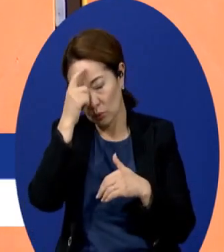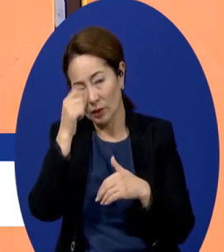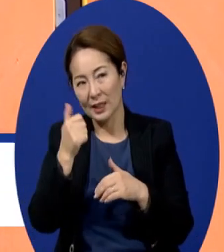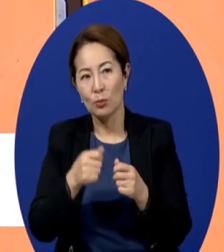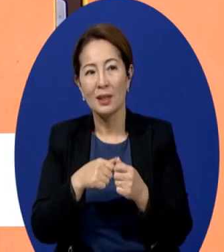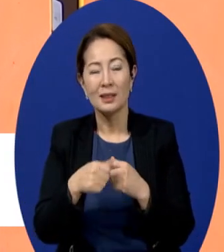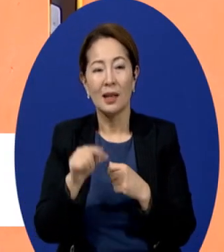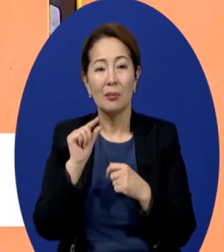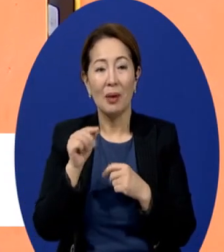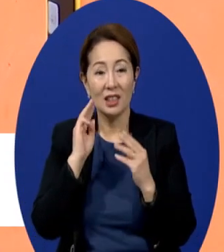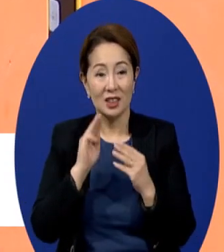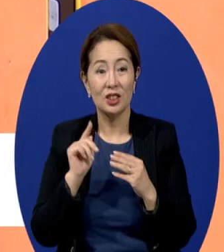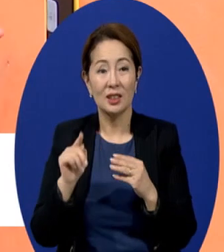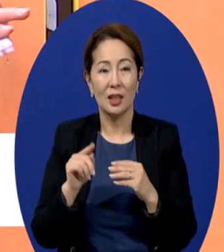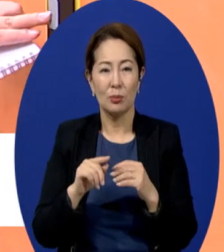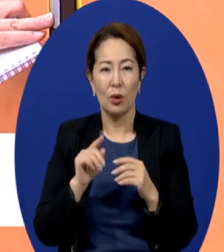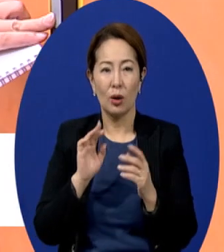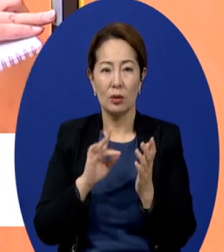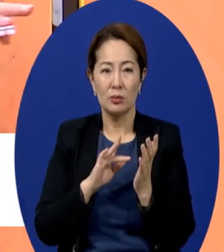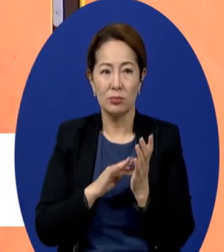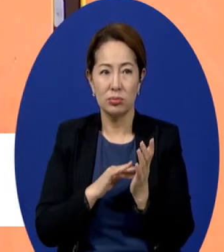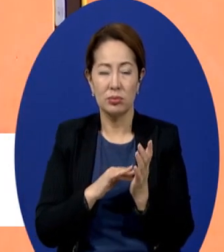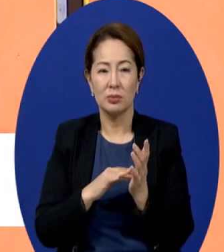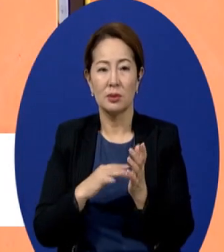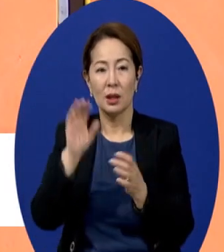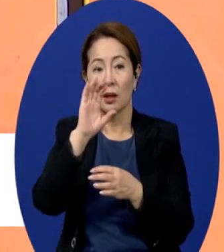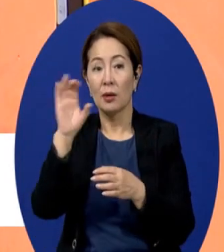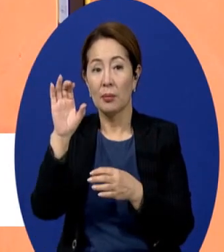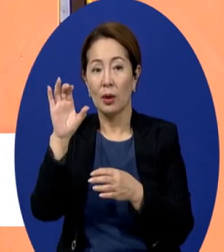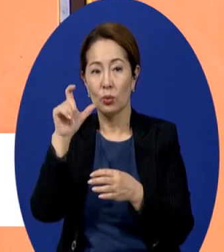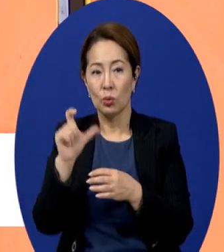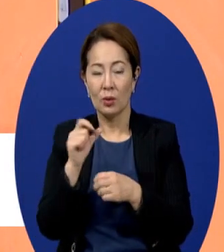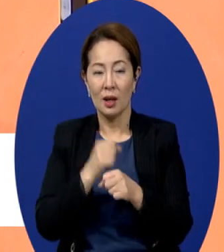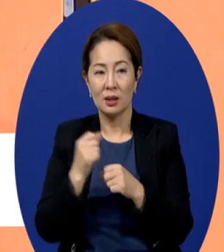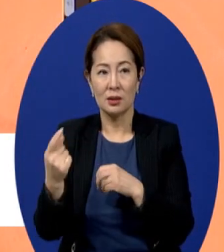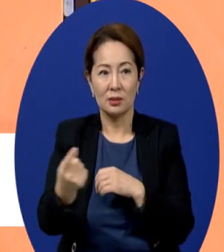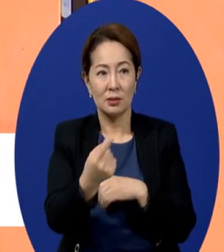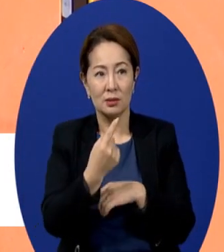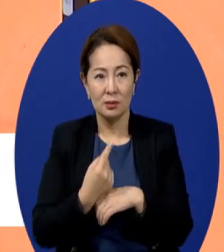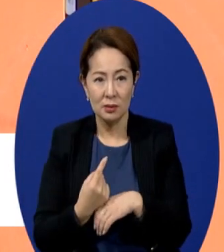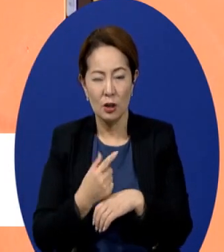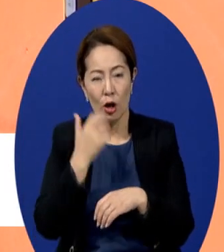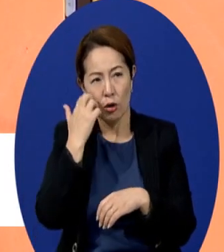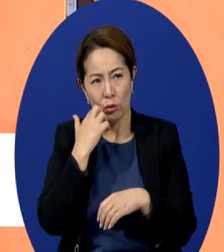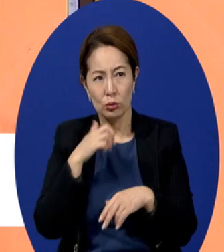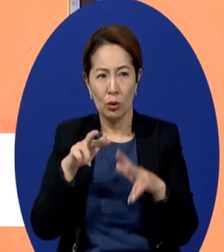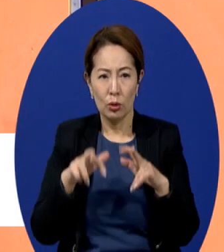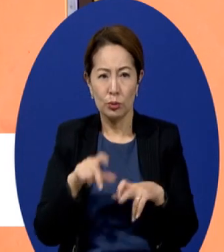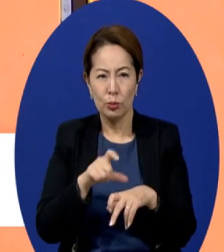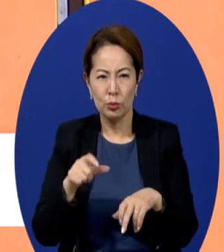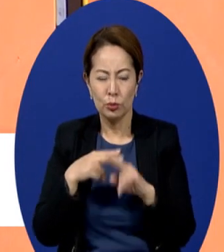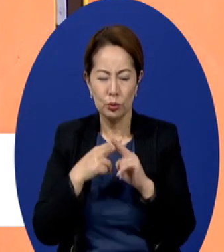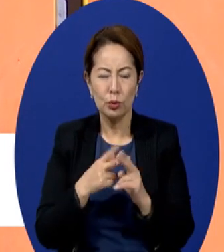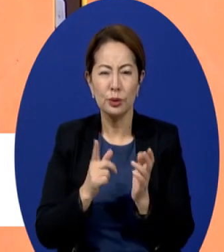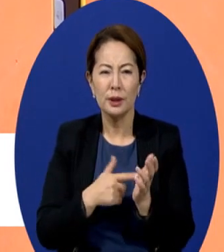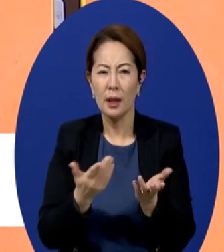зардал багатай шийдлүүдийн нэг юм аа. Ба яг энэ хонхон дээр дарахад байгууллагаас ажилт нь гарч ирч өндөр настай хөгжлийн бэрхшээлтэй тусламж хэрэгтэй байгаа